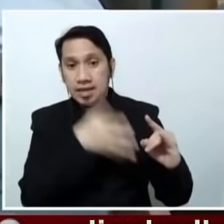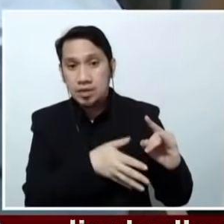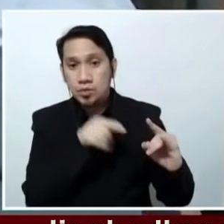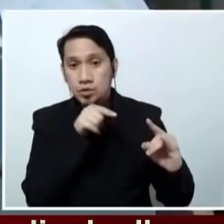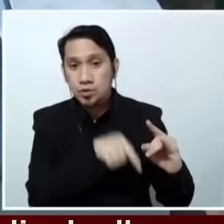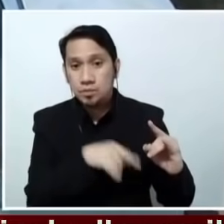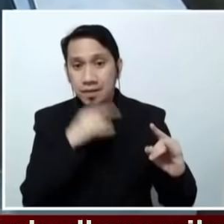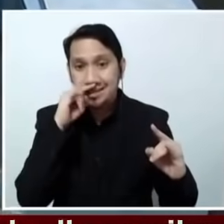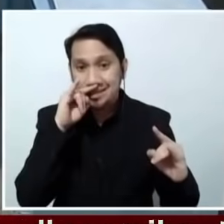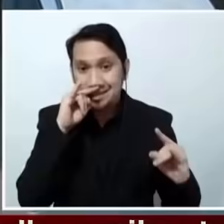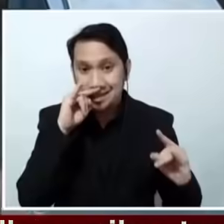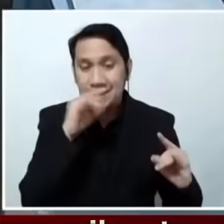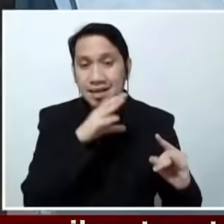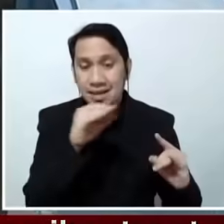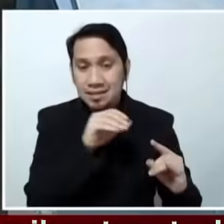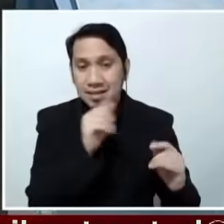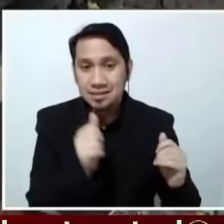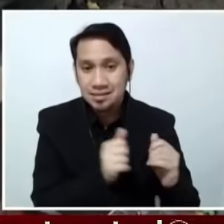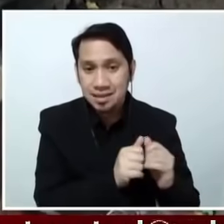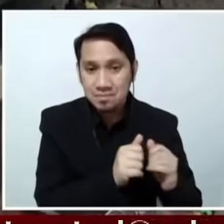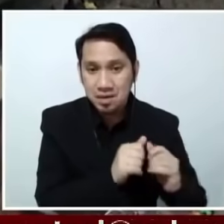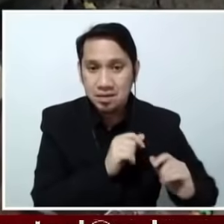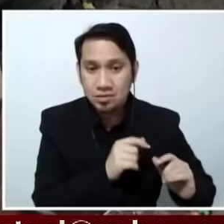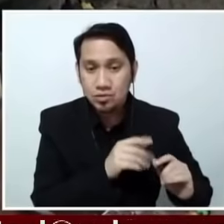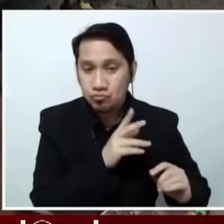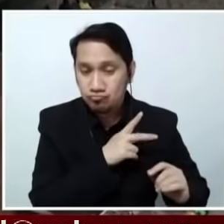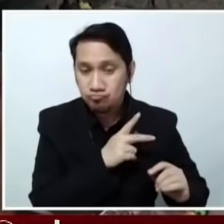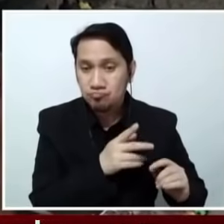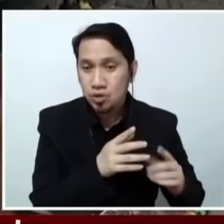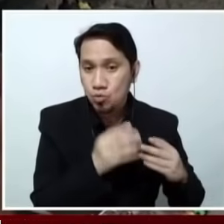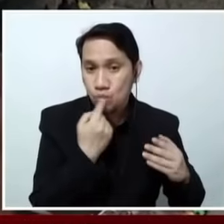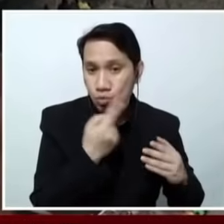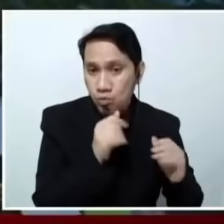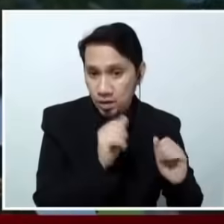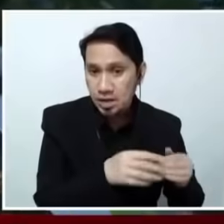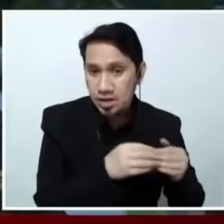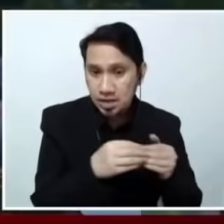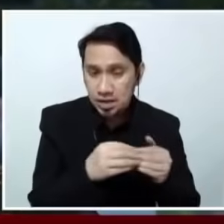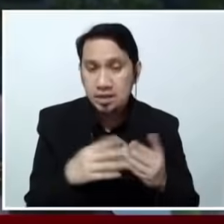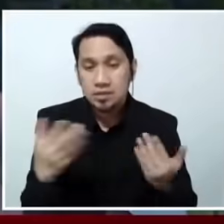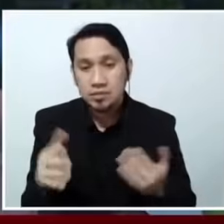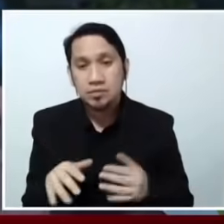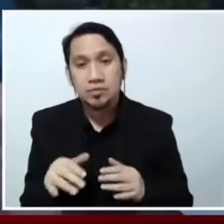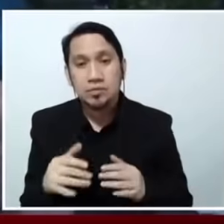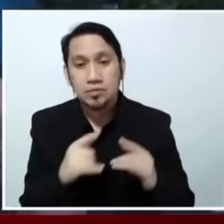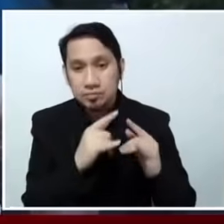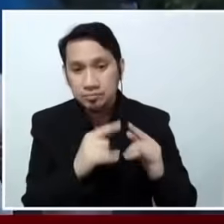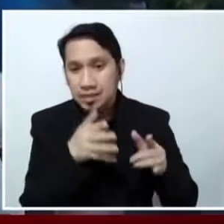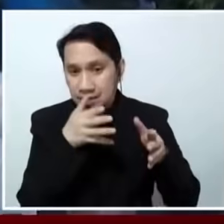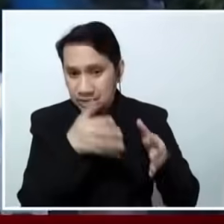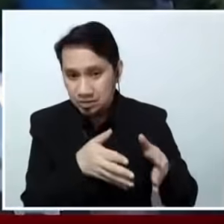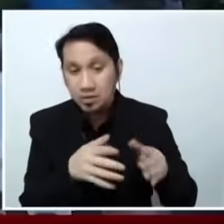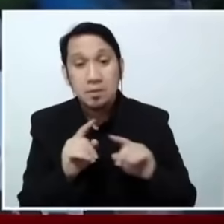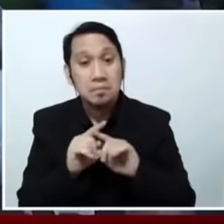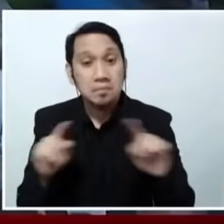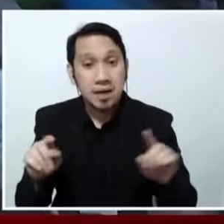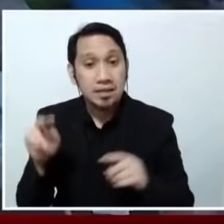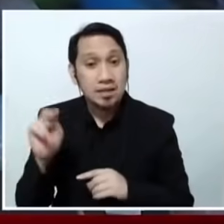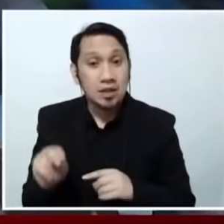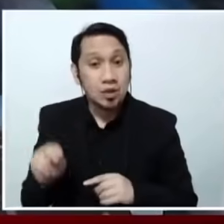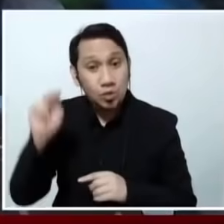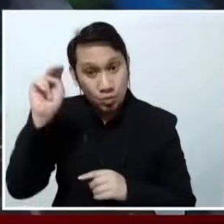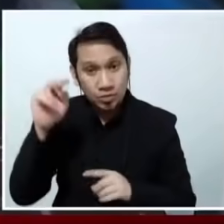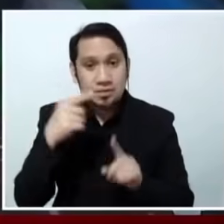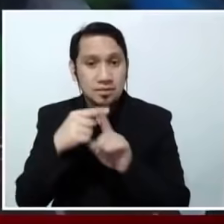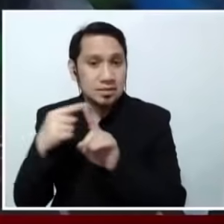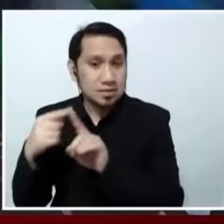at kailangan nandun yung guardian. So doon sa Manila South Cemetery, may nakaset up na tent, doon may iwan yung mga bata. Dito sa Manila North Cemetery, ang